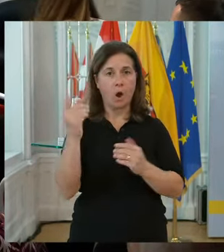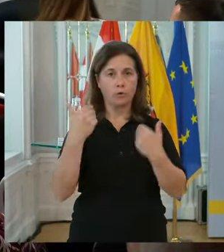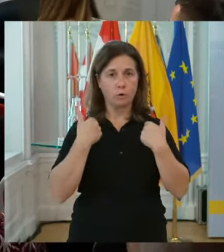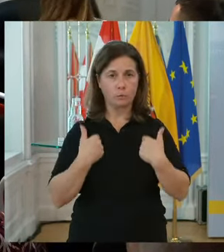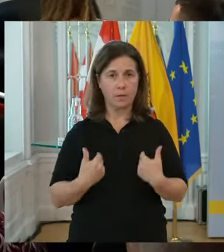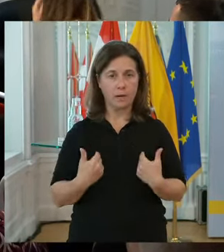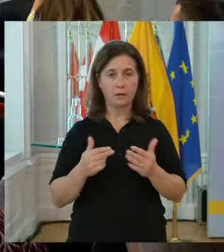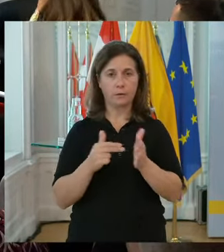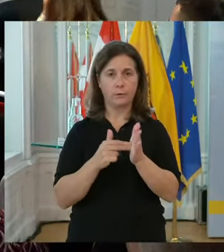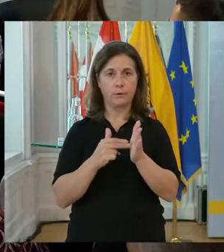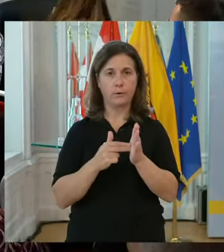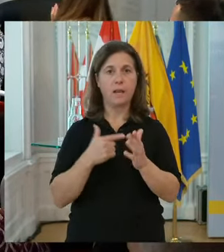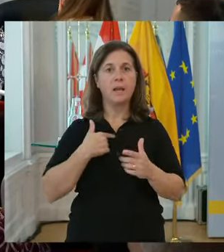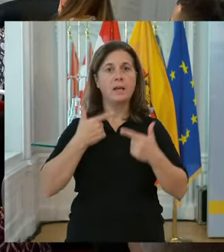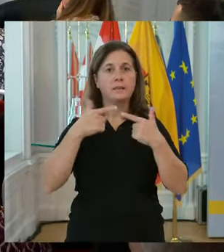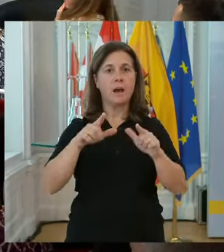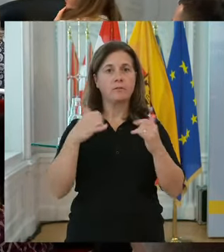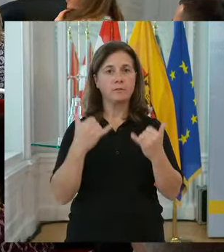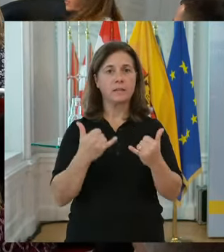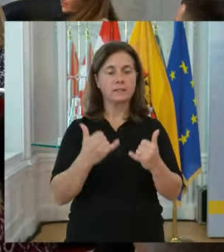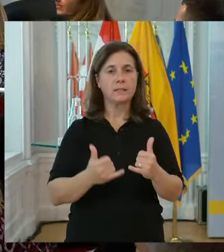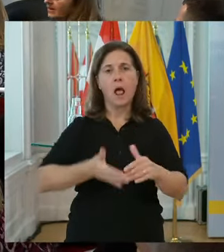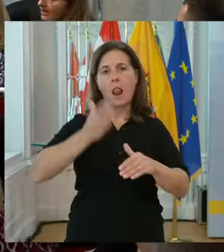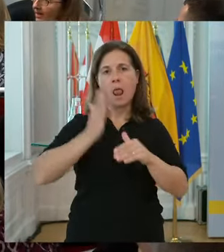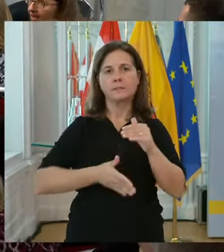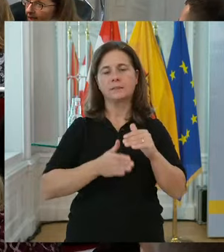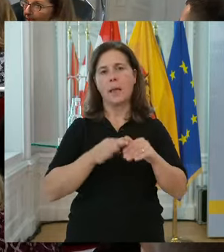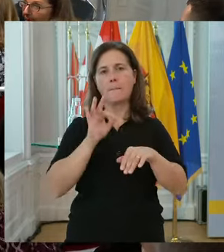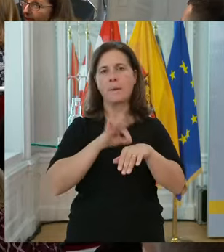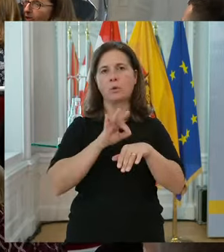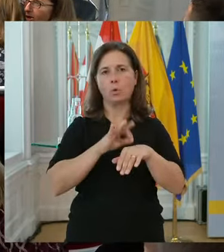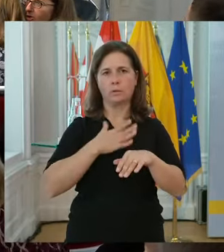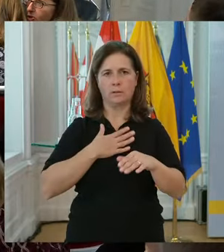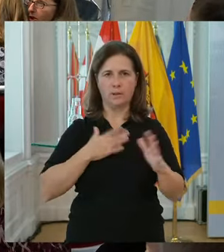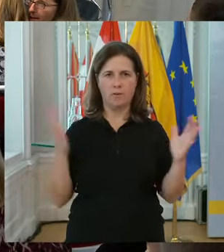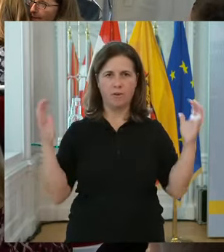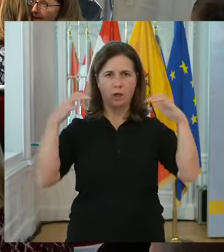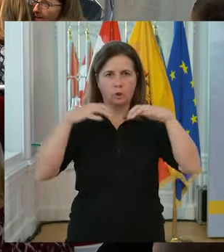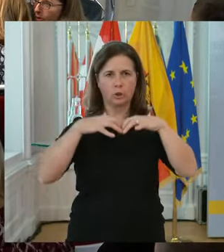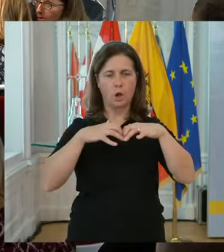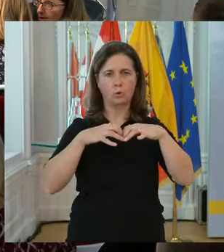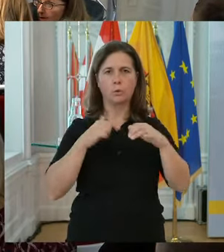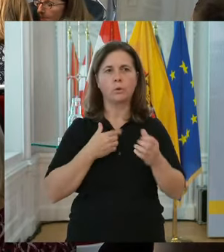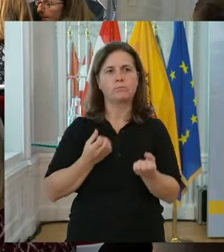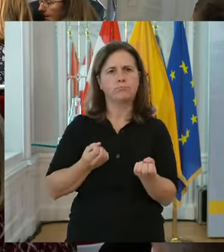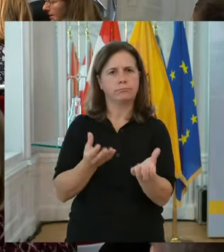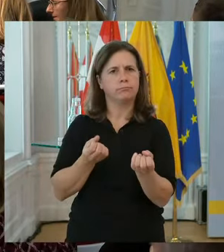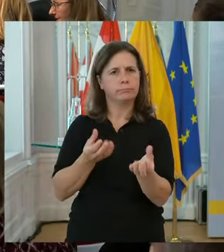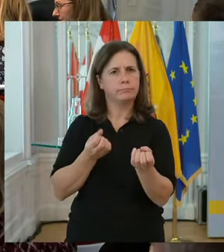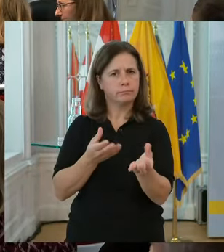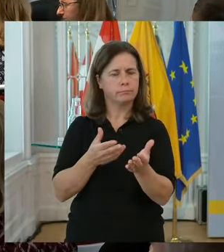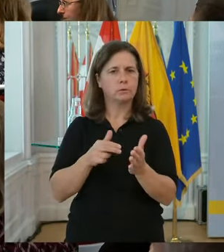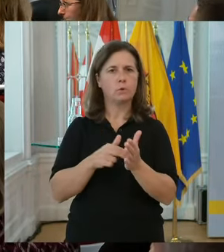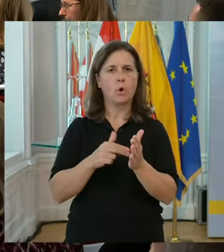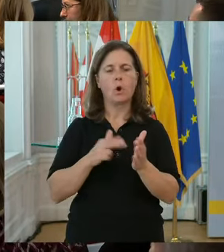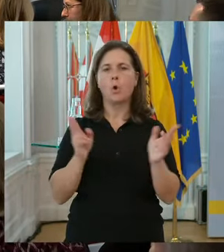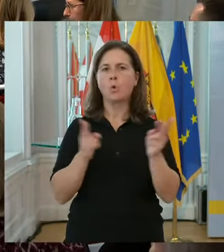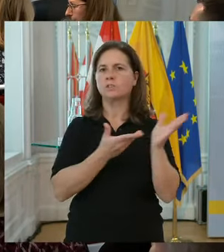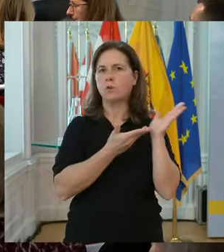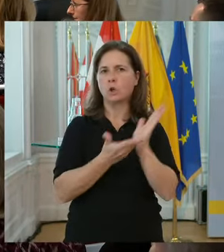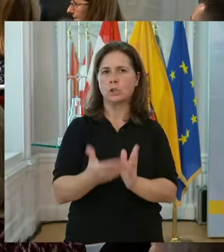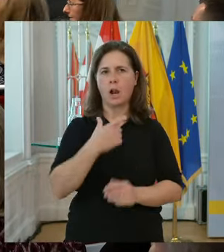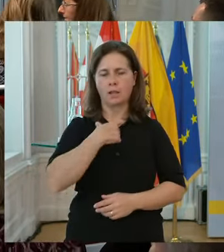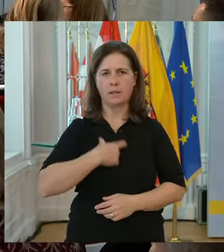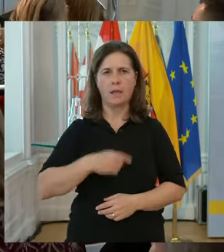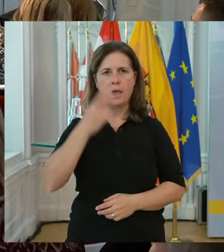meiner Seite. Ich darf jetzt an die letzten Minuten unserer Veranstaltung füllen und wenn mich kurz vorstellen, mein Name ist